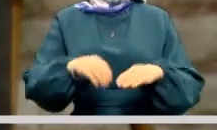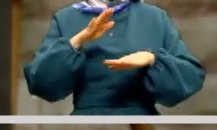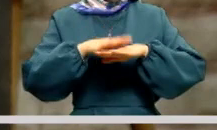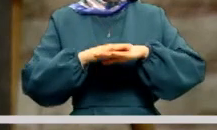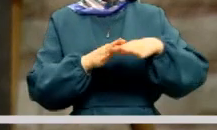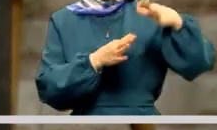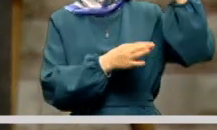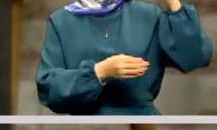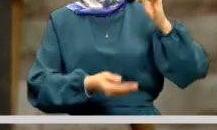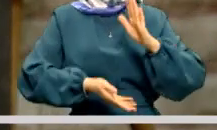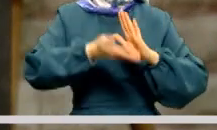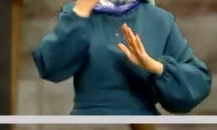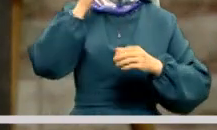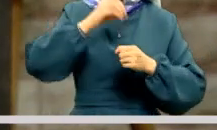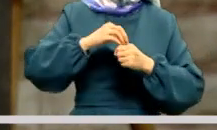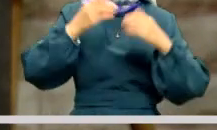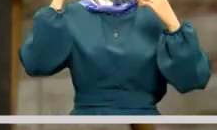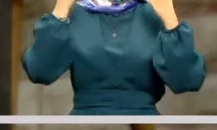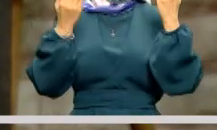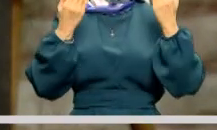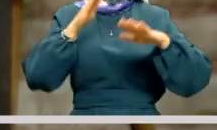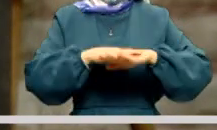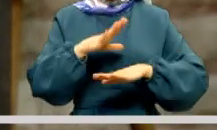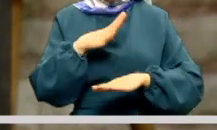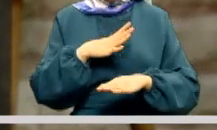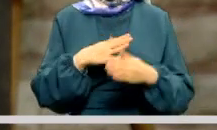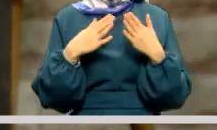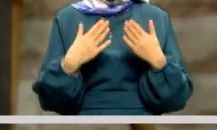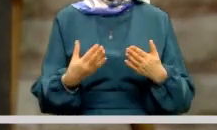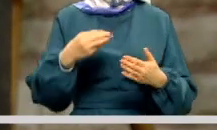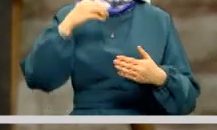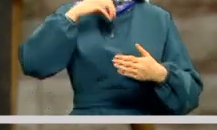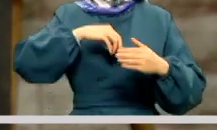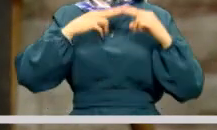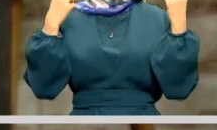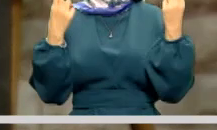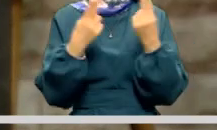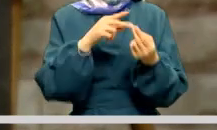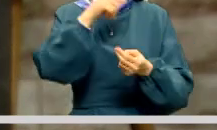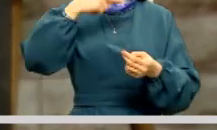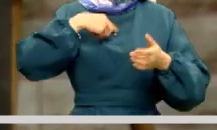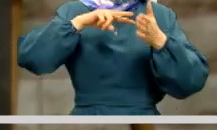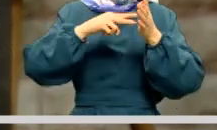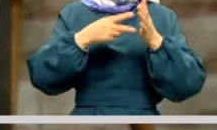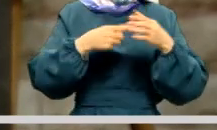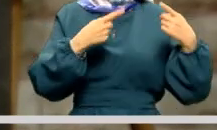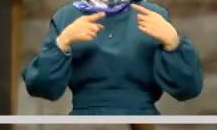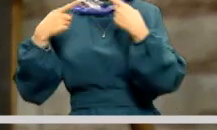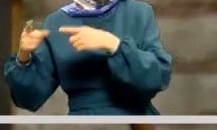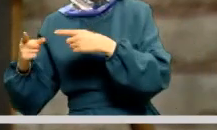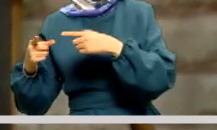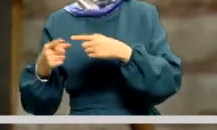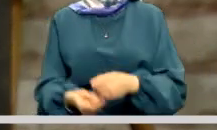artması için de canavarıyla dua ediyoruz ancak iş dünyamızdaki bizi yöneten farklı sahipler